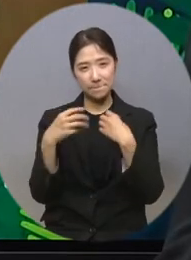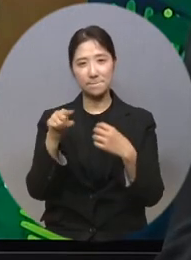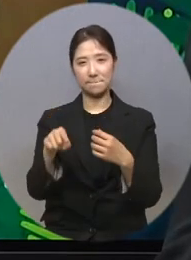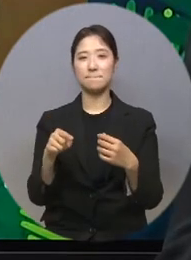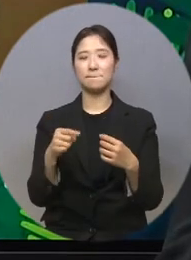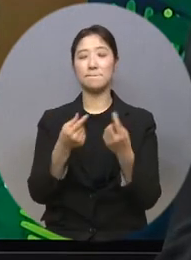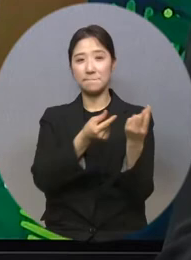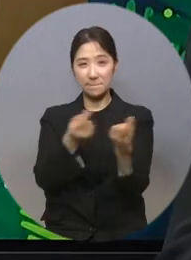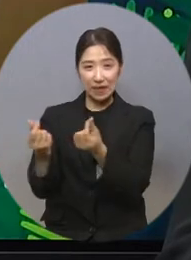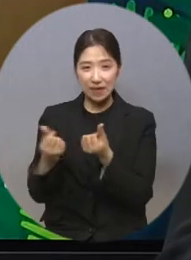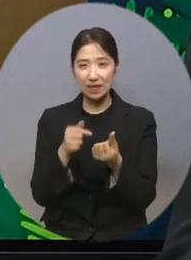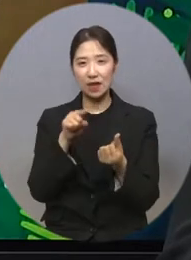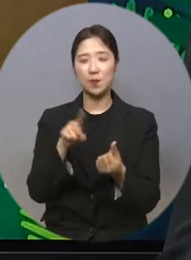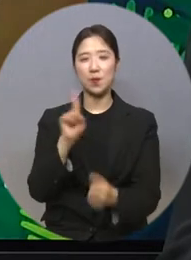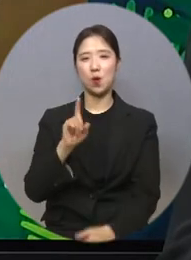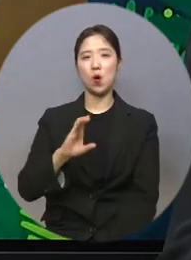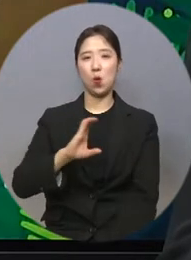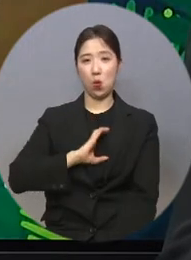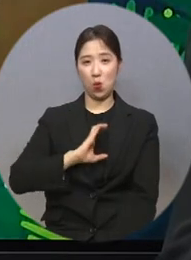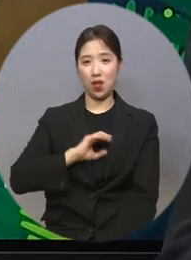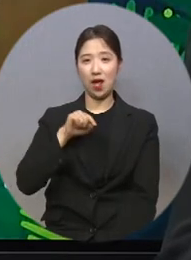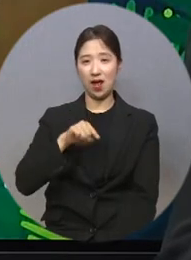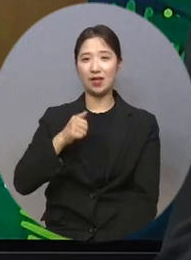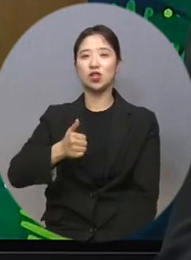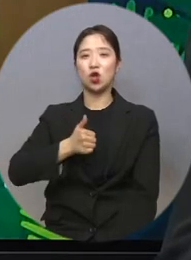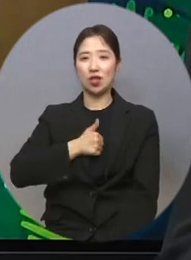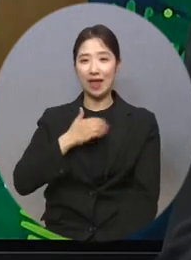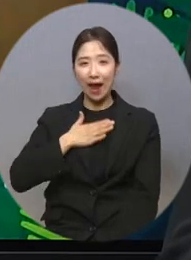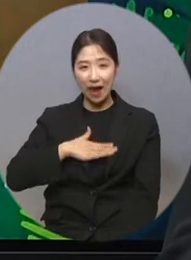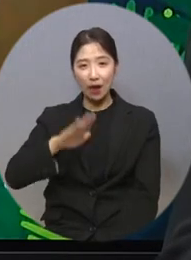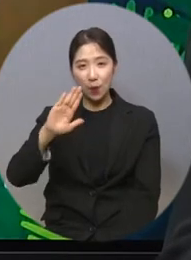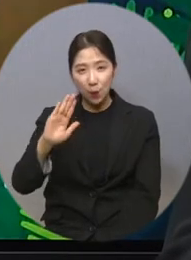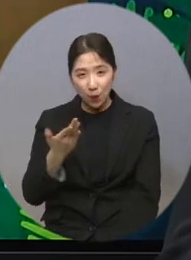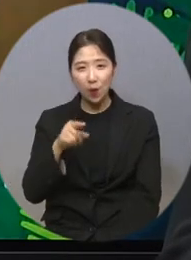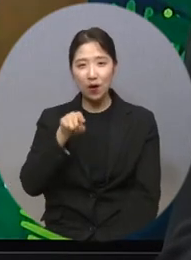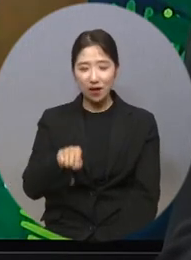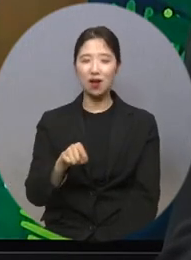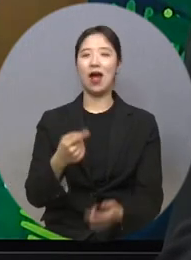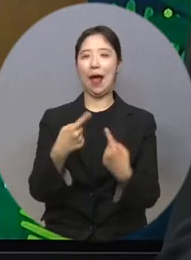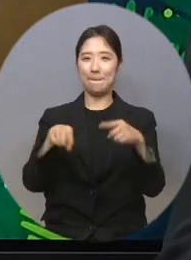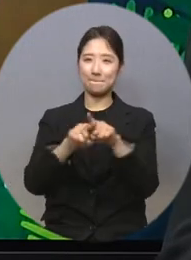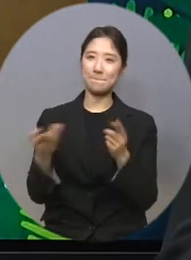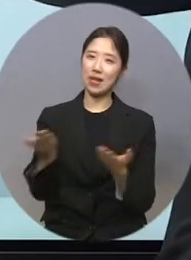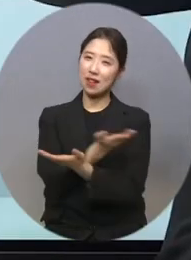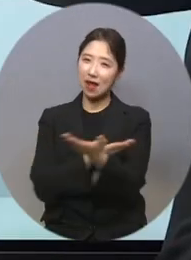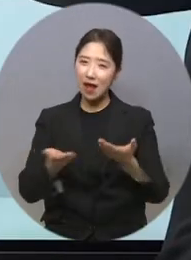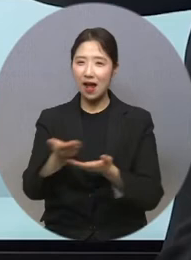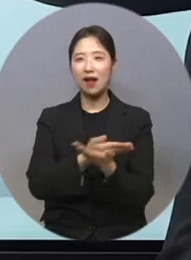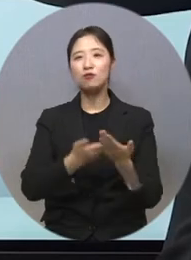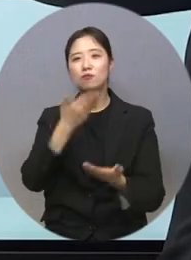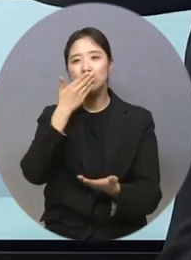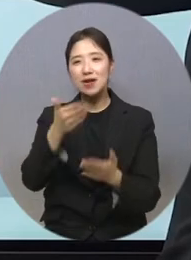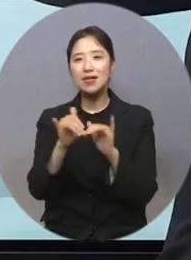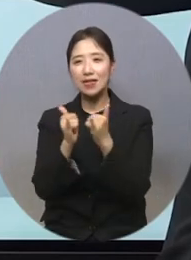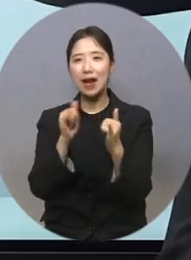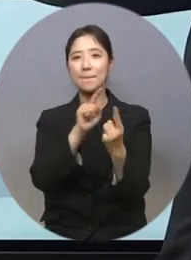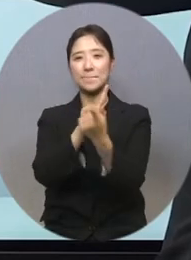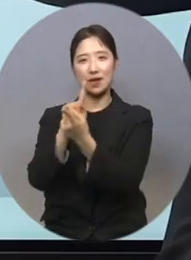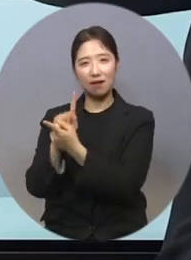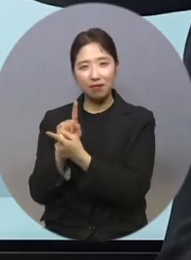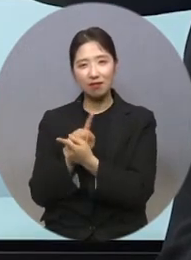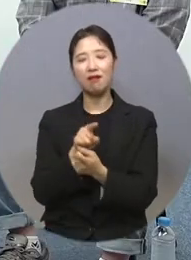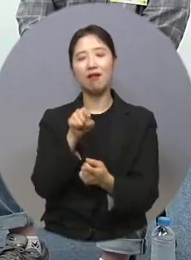공통점이 코다란 정체성을 알게 되고 그걸 나눌 수 있는 사람을 만났다는 것 자체는